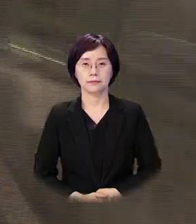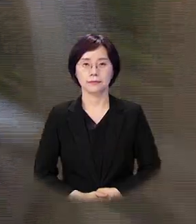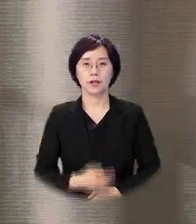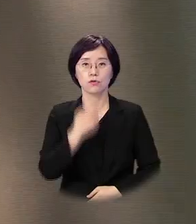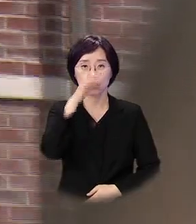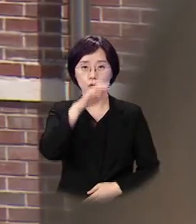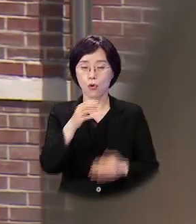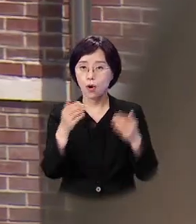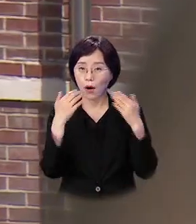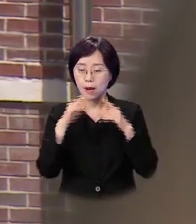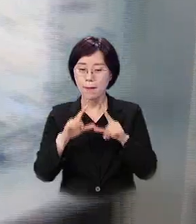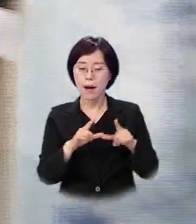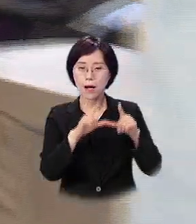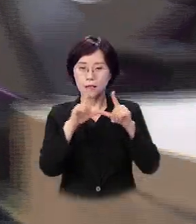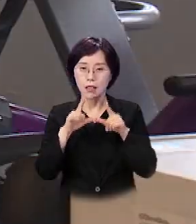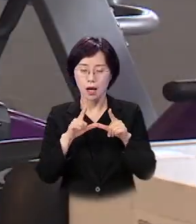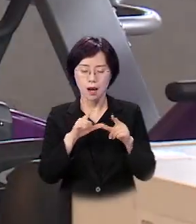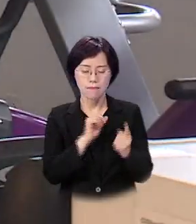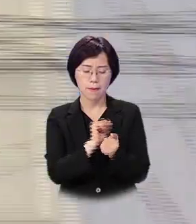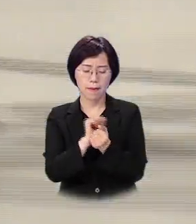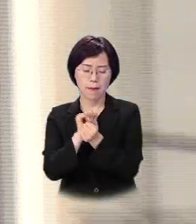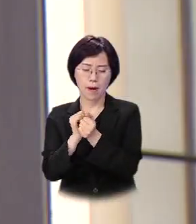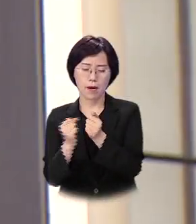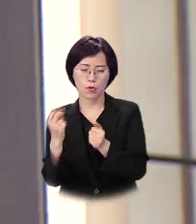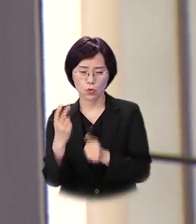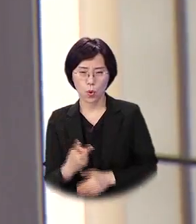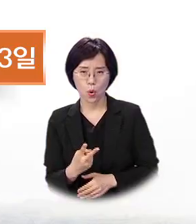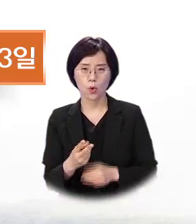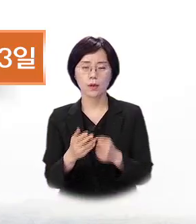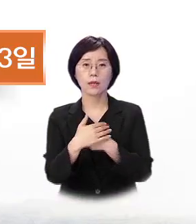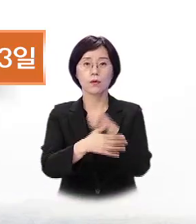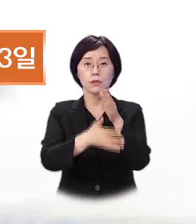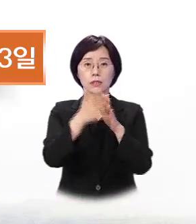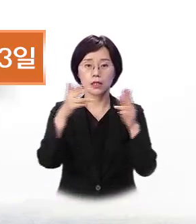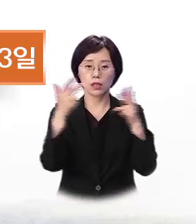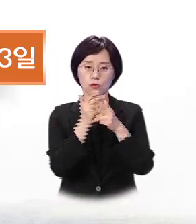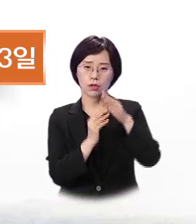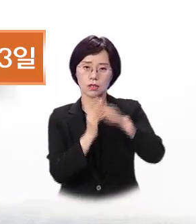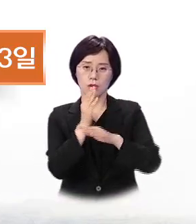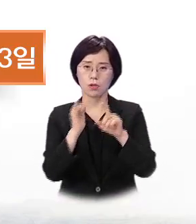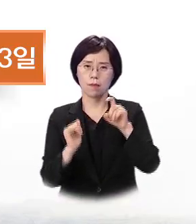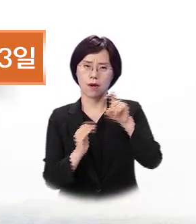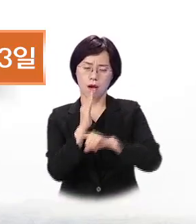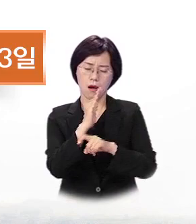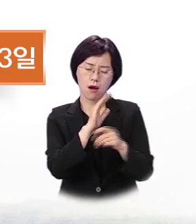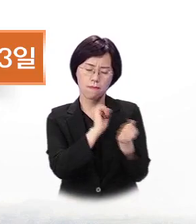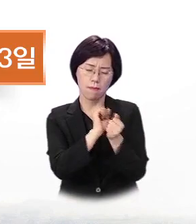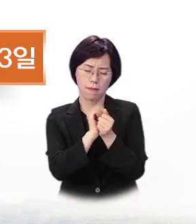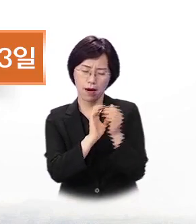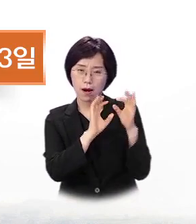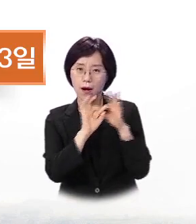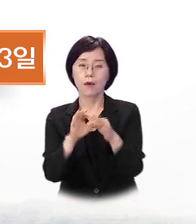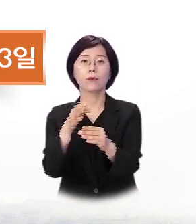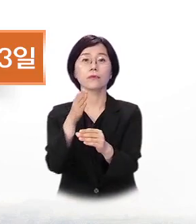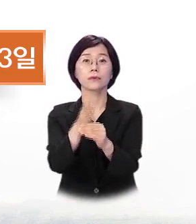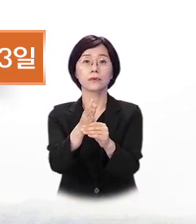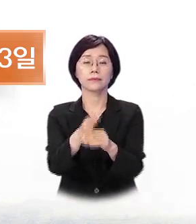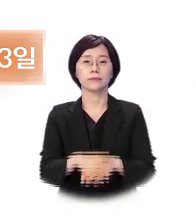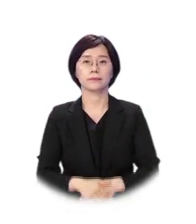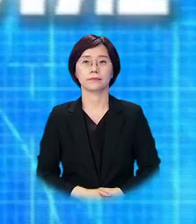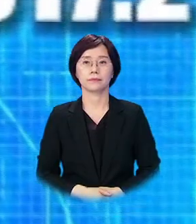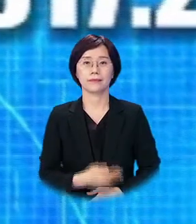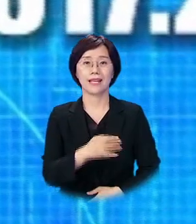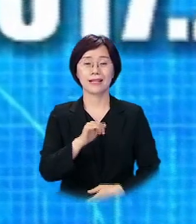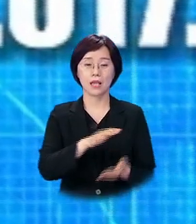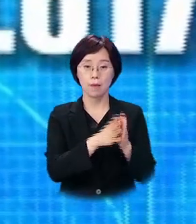주점과 학교, 일상생활을 통한 감염 사례가 이어지면서 대구는 일주일 넘게 두 자릿수 확진자를 기록하고 있습니다.